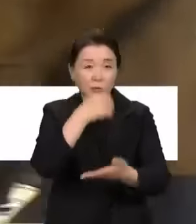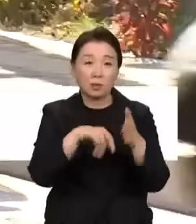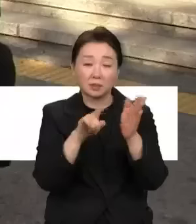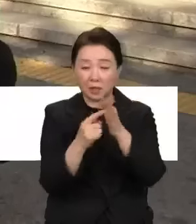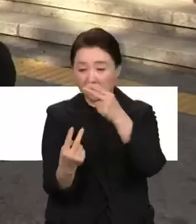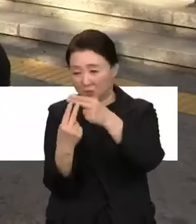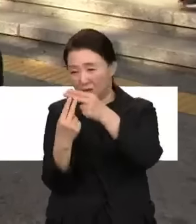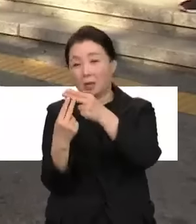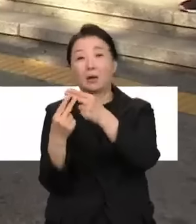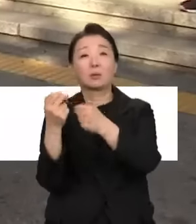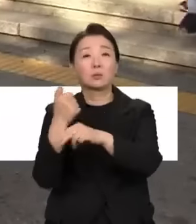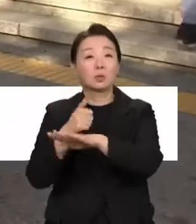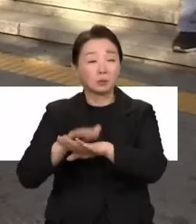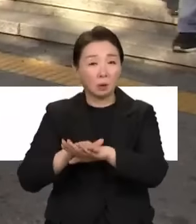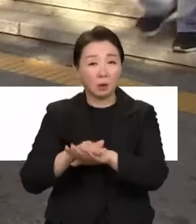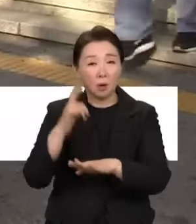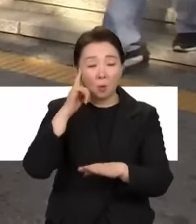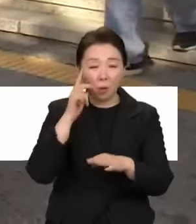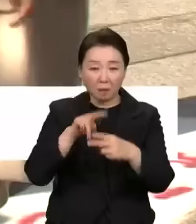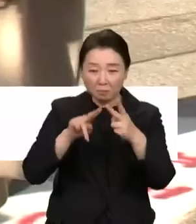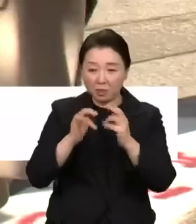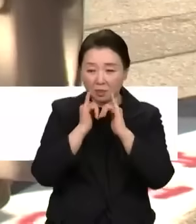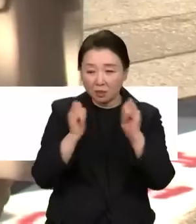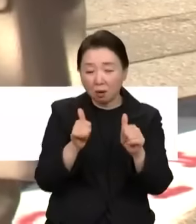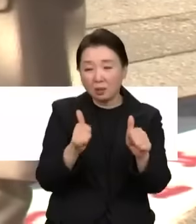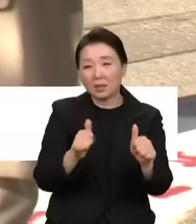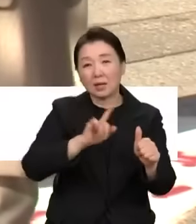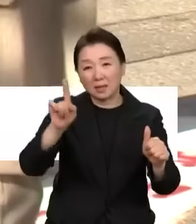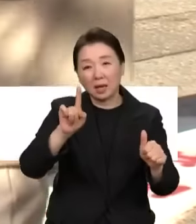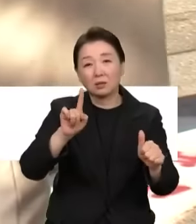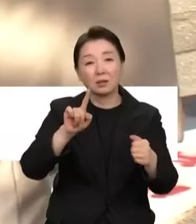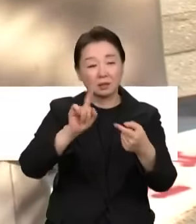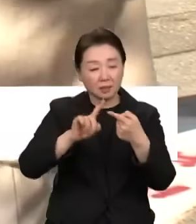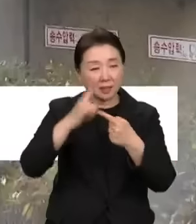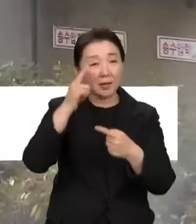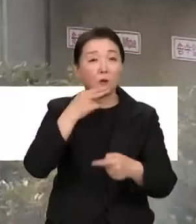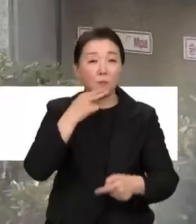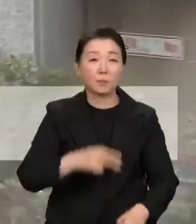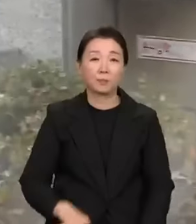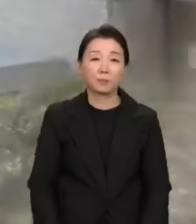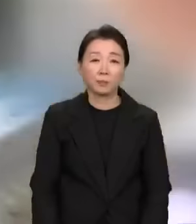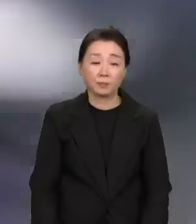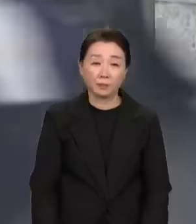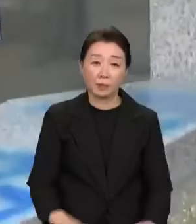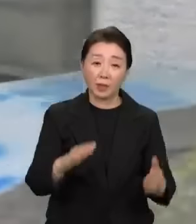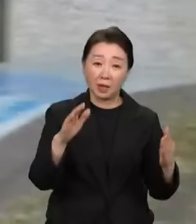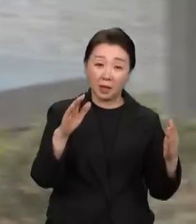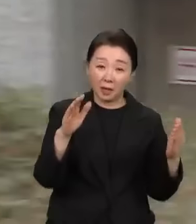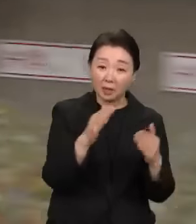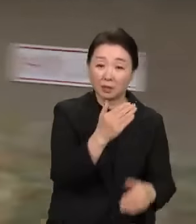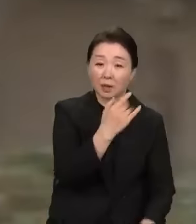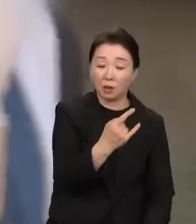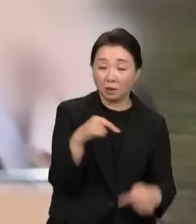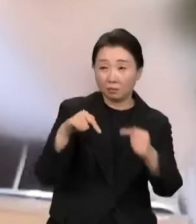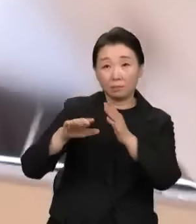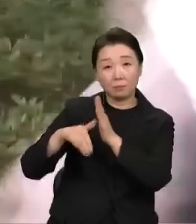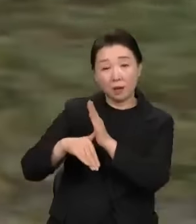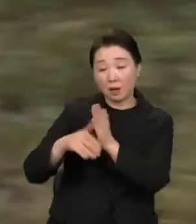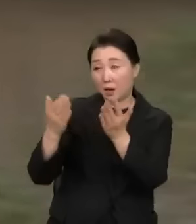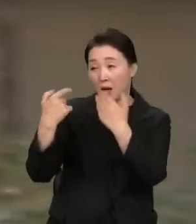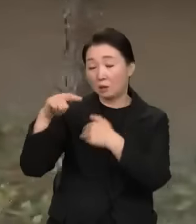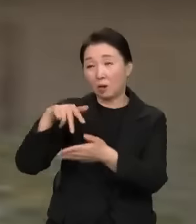저장해뒀습니다. 다만 아직 민형사상 절차를 논의하지 않고 있다고 밝혔습니다. 총학생회는 어제 면담 자리에서